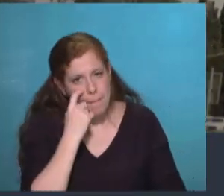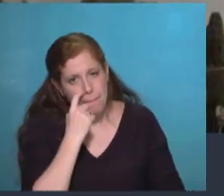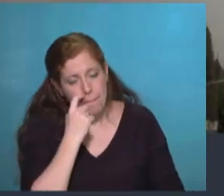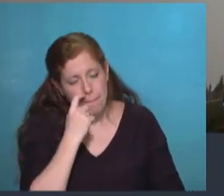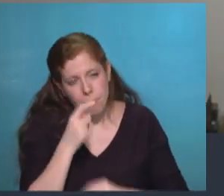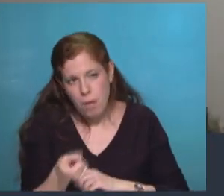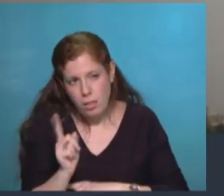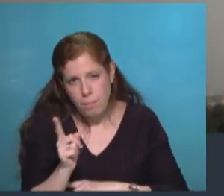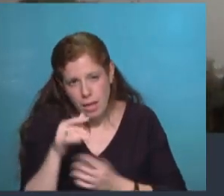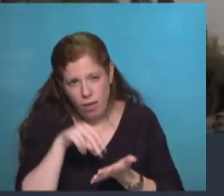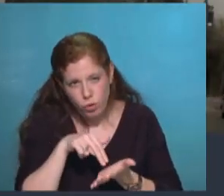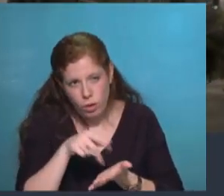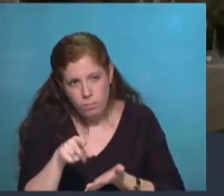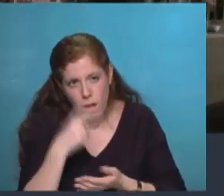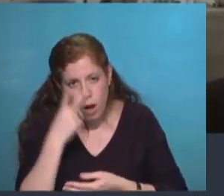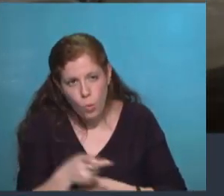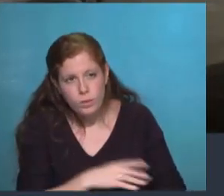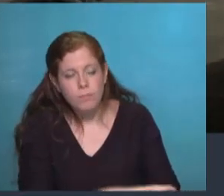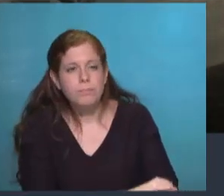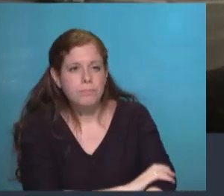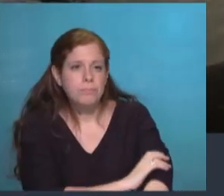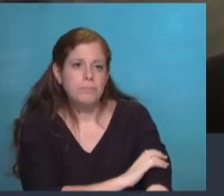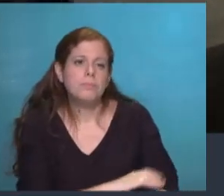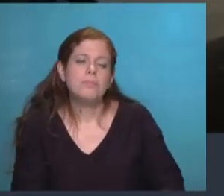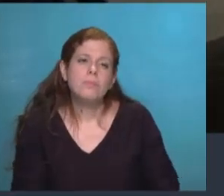בטרמפיאדה, איפה שהיא עמדה, שראו אותה.